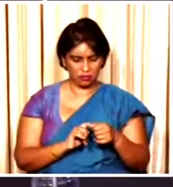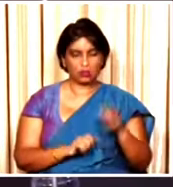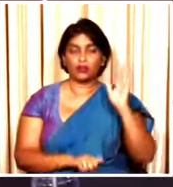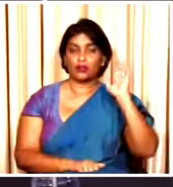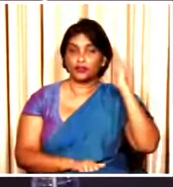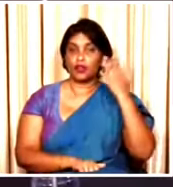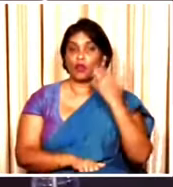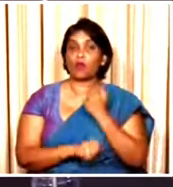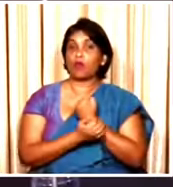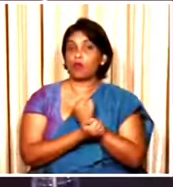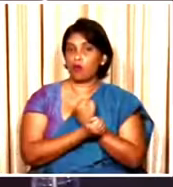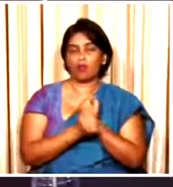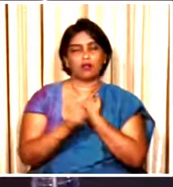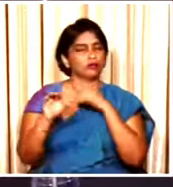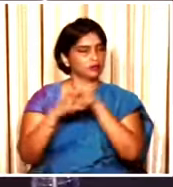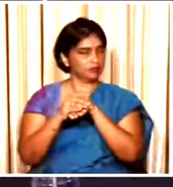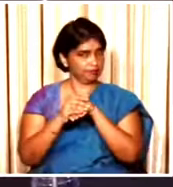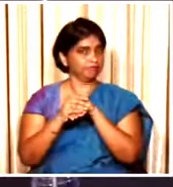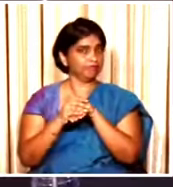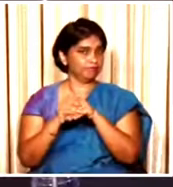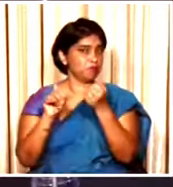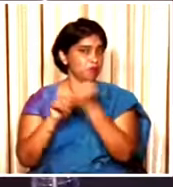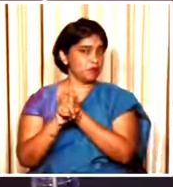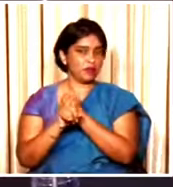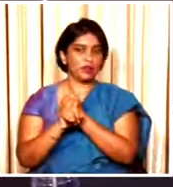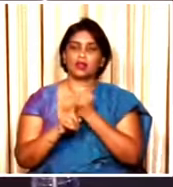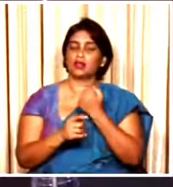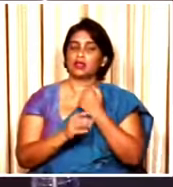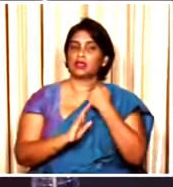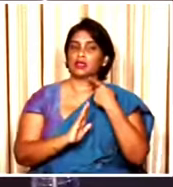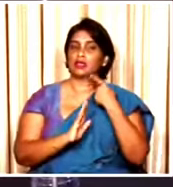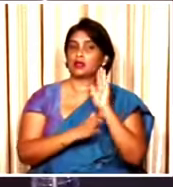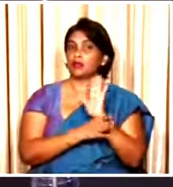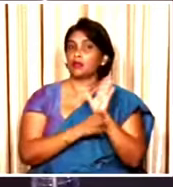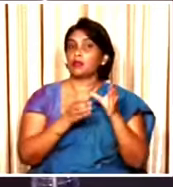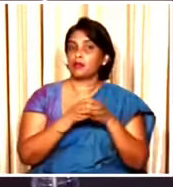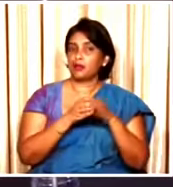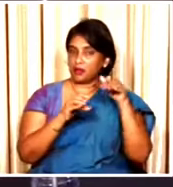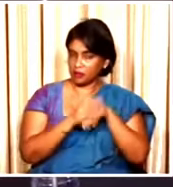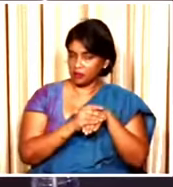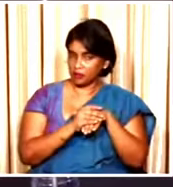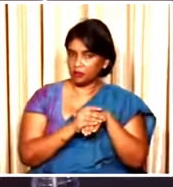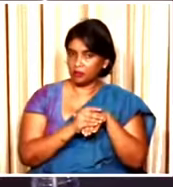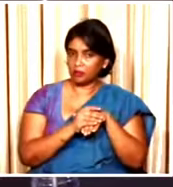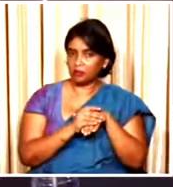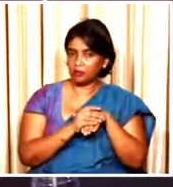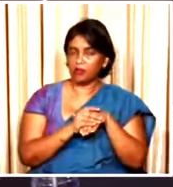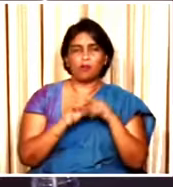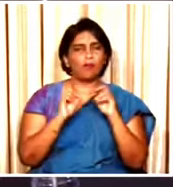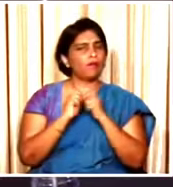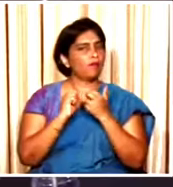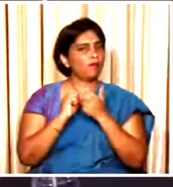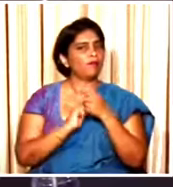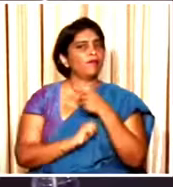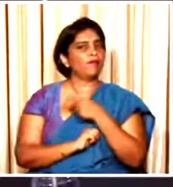විශේෂයෙන්ම පොලිසිය මැදිහත් වෙනවා නම් ශ්‍රී ලංකා නිදහස් පක්ෂය තුළ තිබෙන